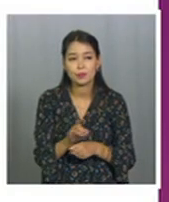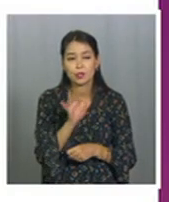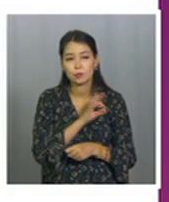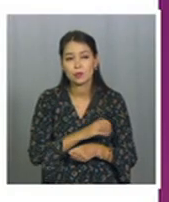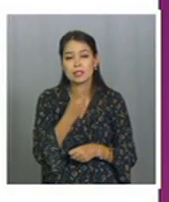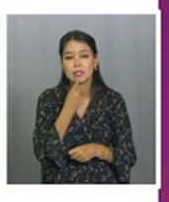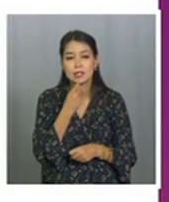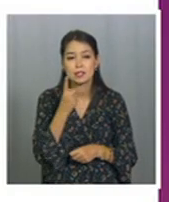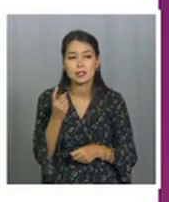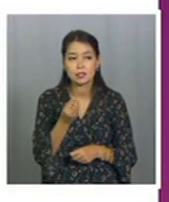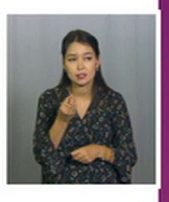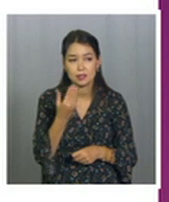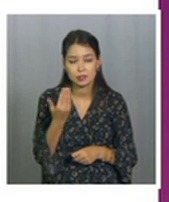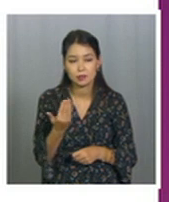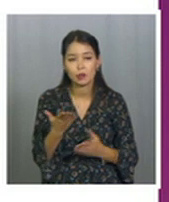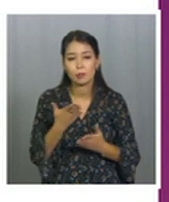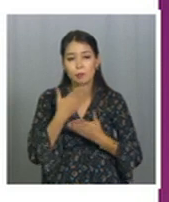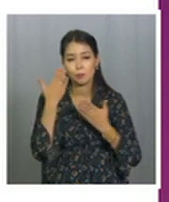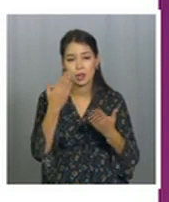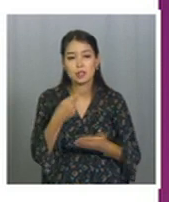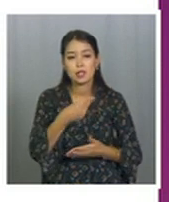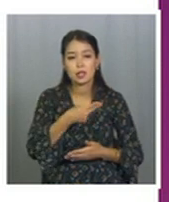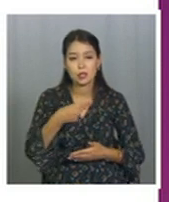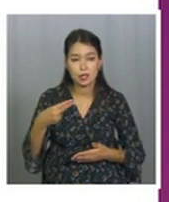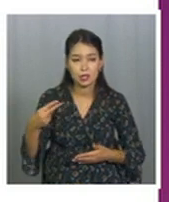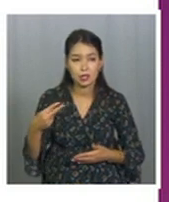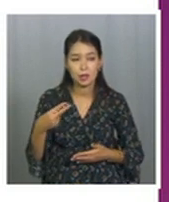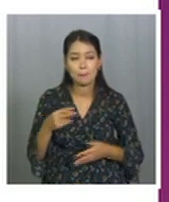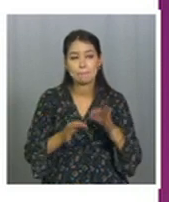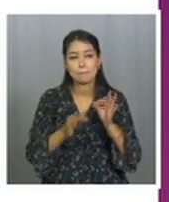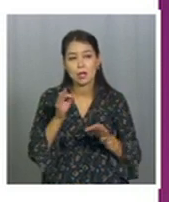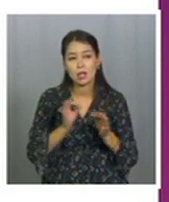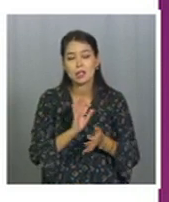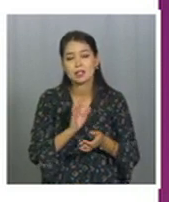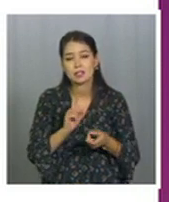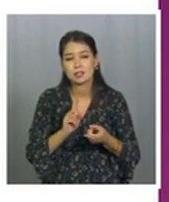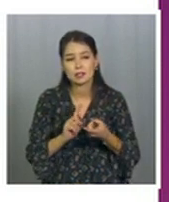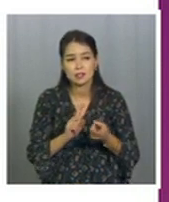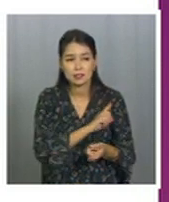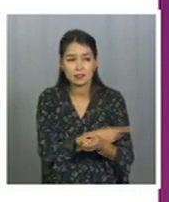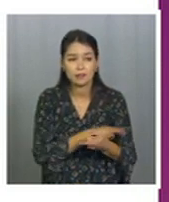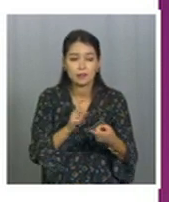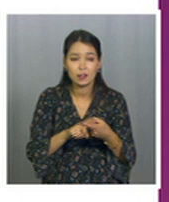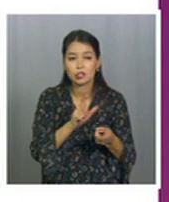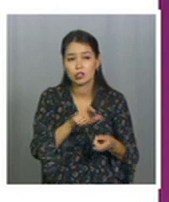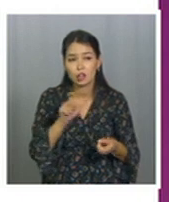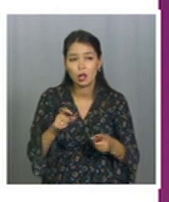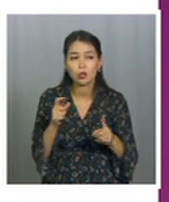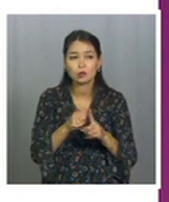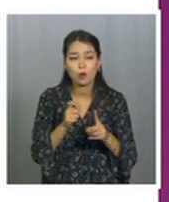языковых единиц. Прочитайте текст. Природа тесно связана с человеком. Слова «природа» и